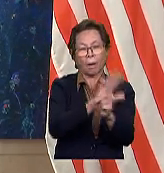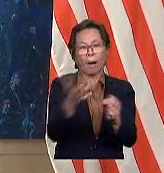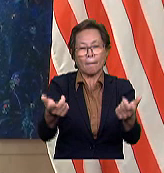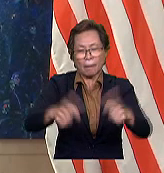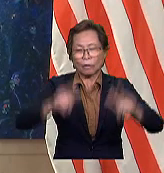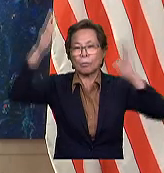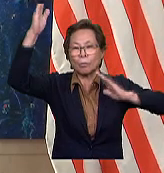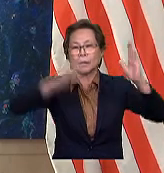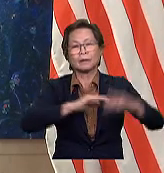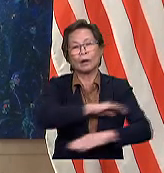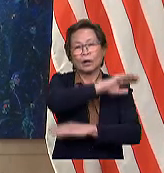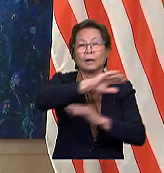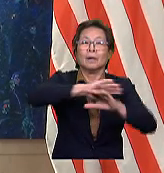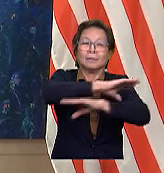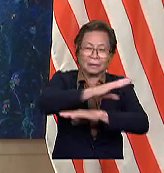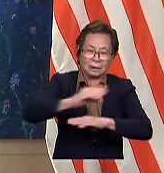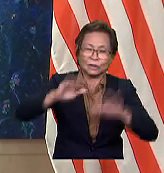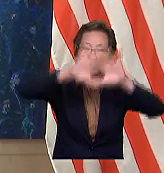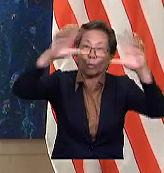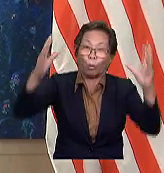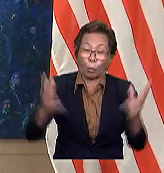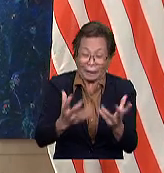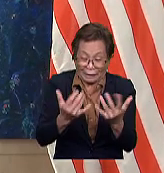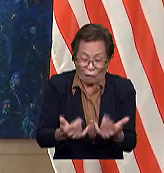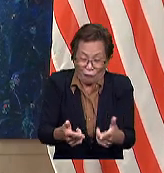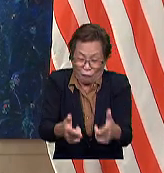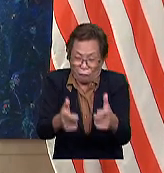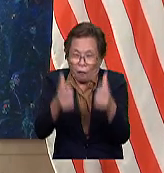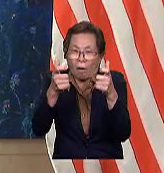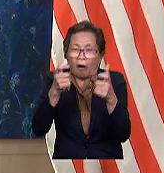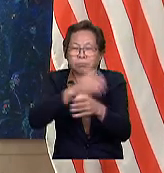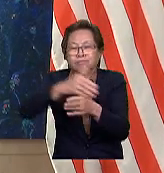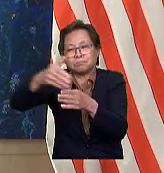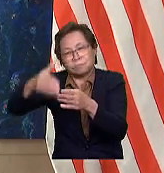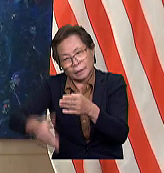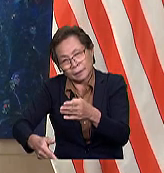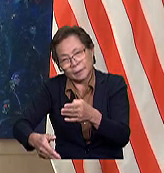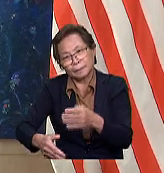negara kita dan seluruh dunia ini pada masa ini segera berakhir